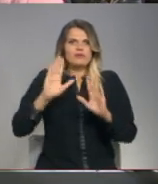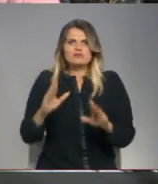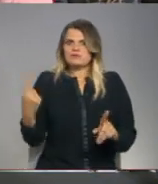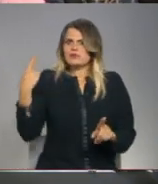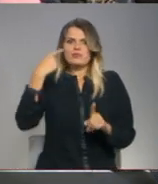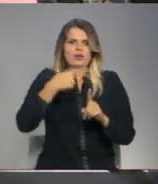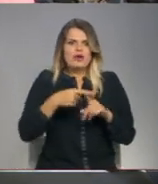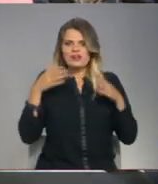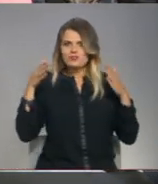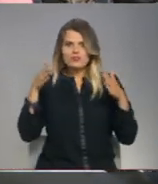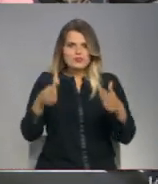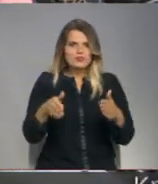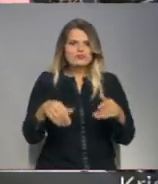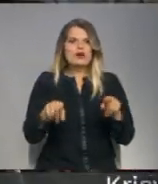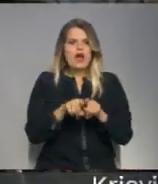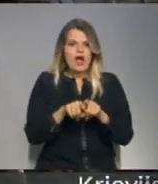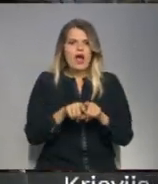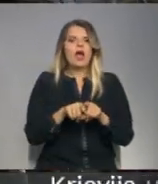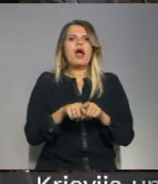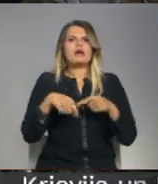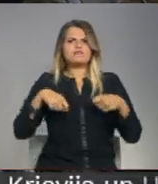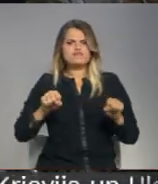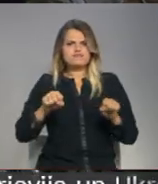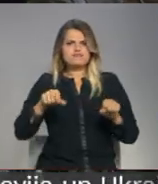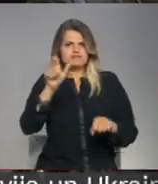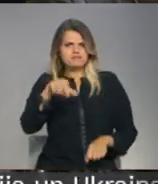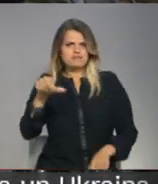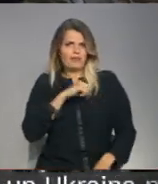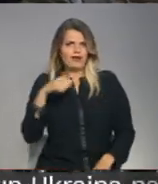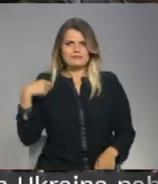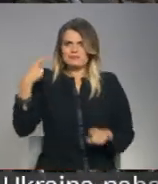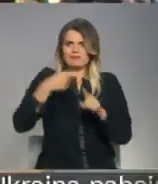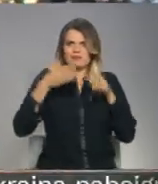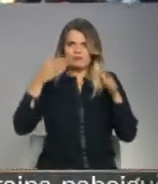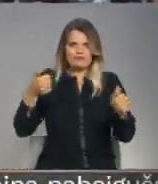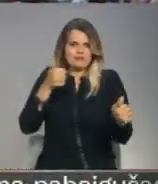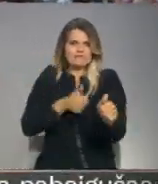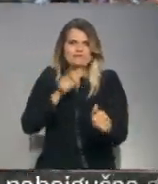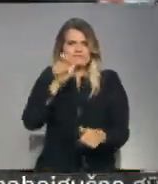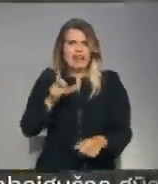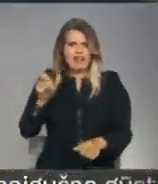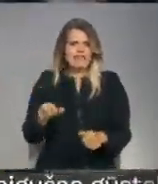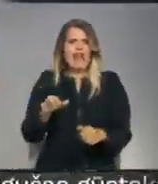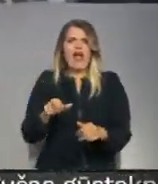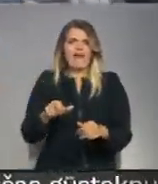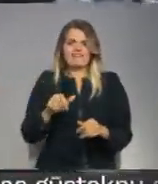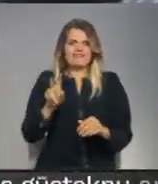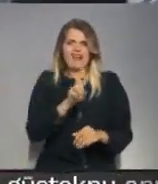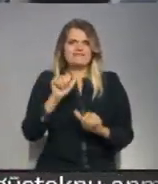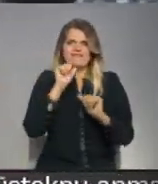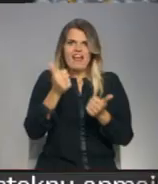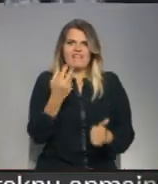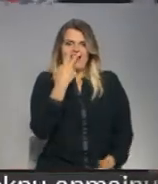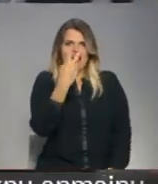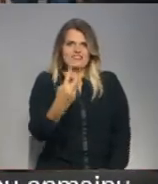pirmo reizi mūžā. Arī rūdītajiem baikeriem pirmo reizi mūžā ir līdzbraucēji, kuri bez viņu stingrās rokas jūtas vieni